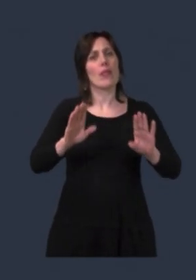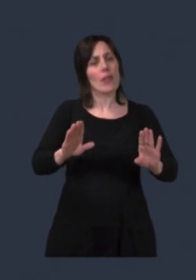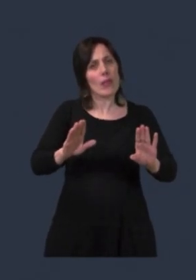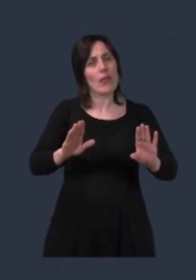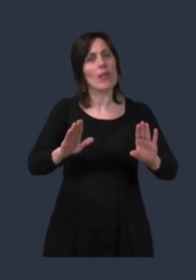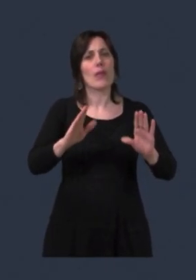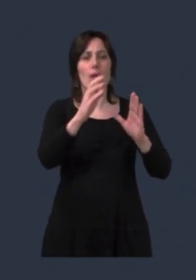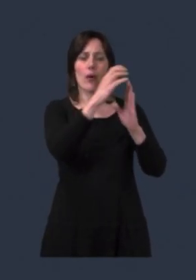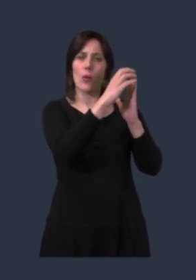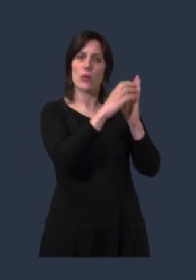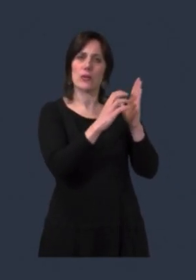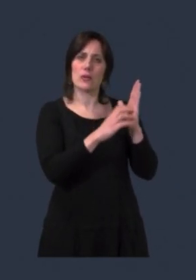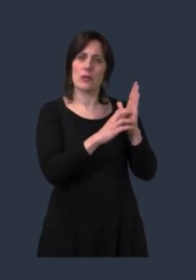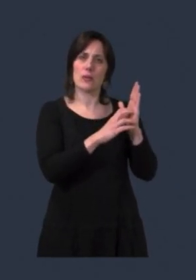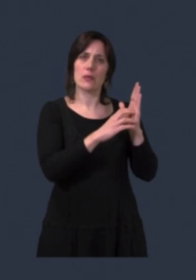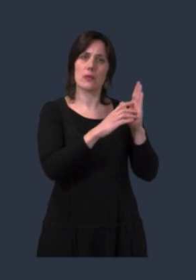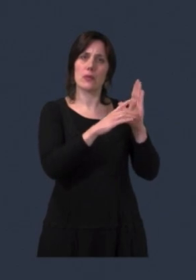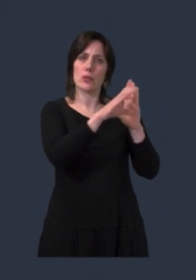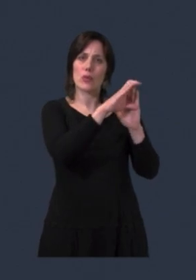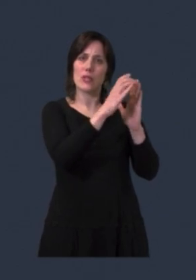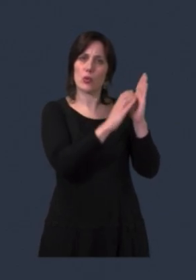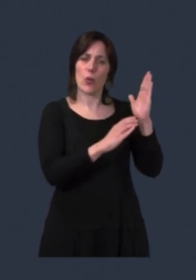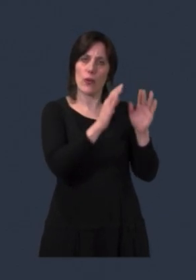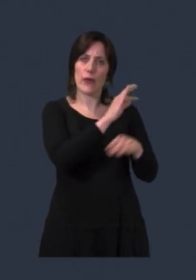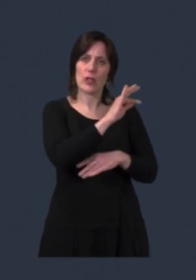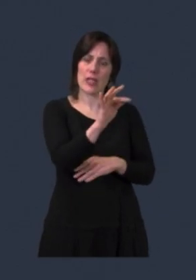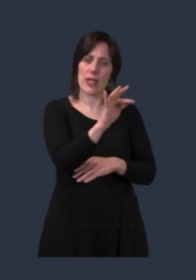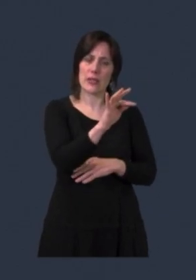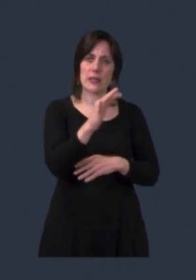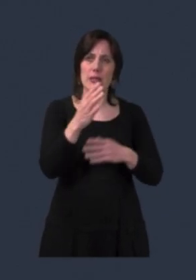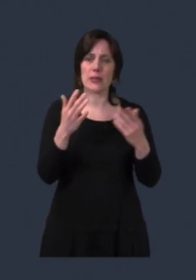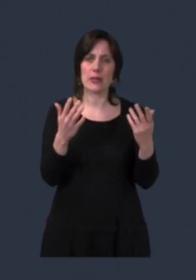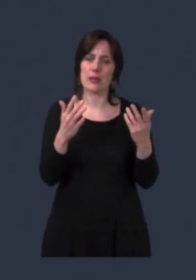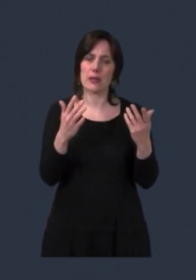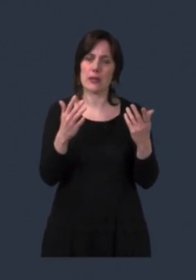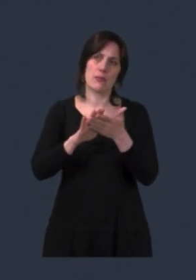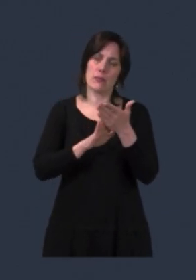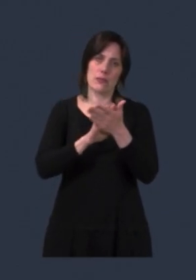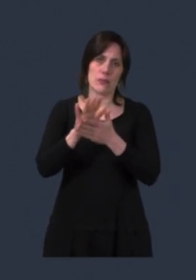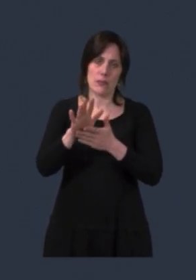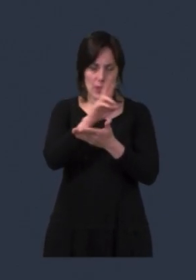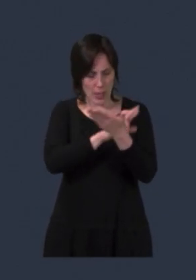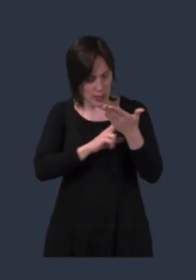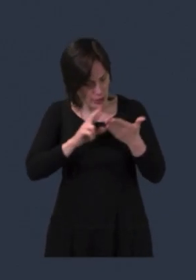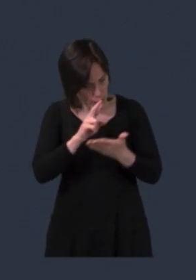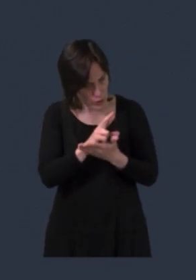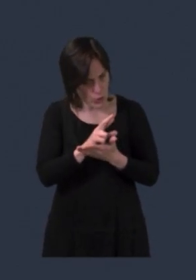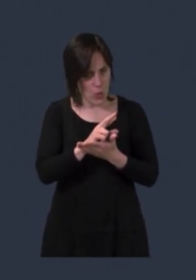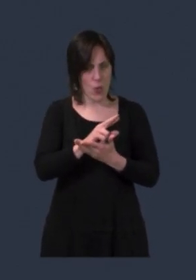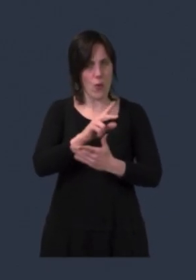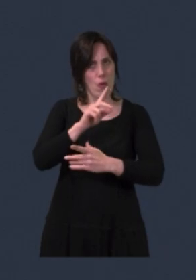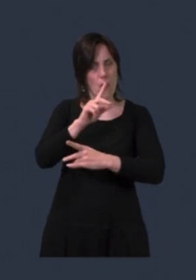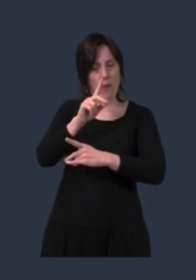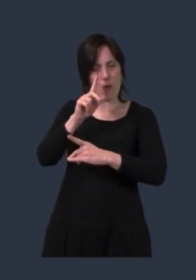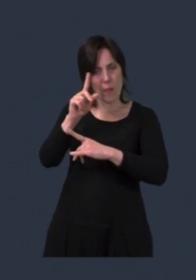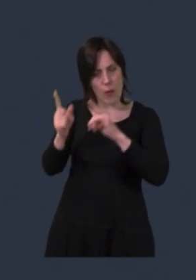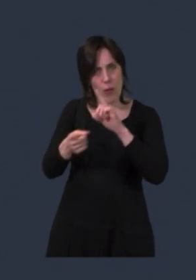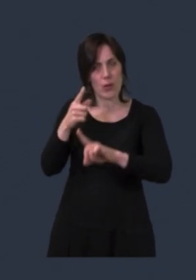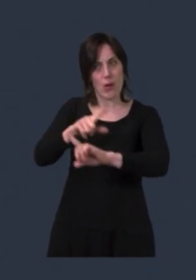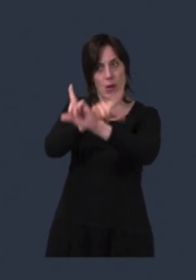la Constitution française, il est essentiel de réaffirmer pour la région une position claire et respectueuse à la fois de l'autonomie des collectivités territoriales et de